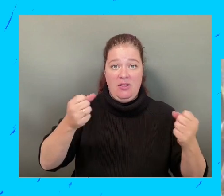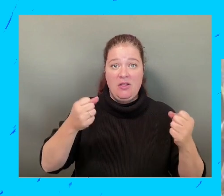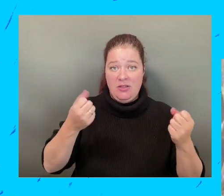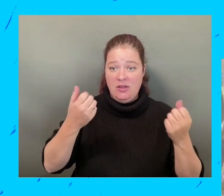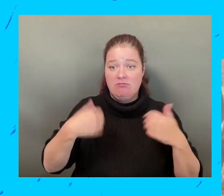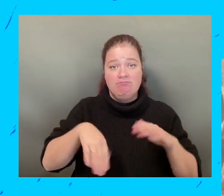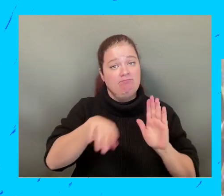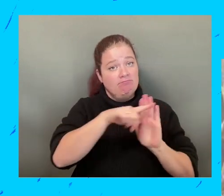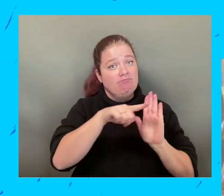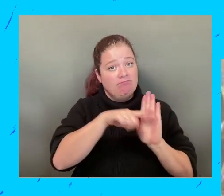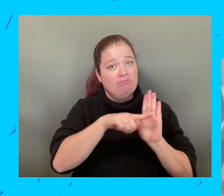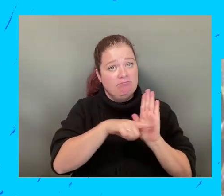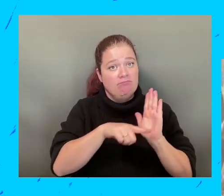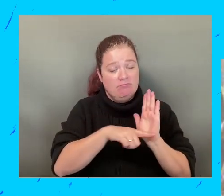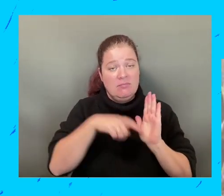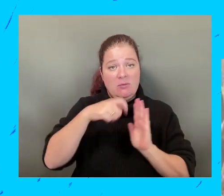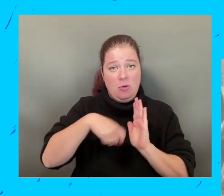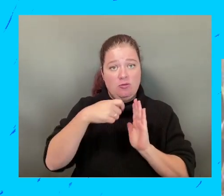en place